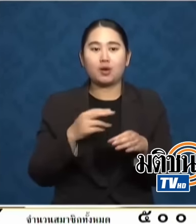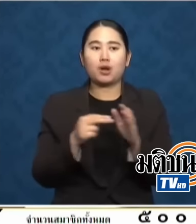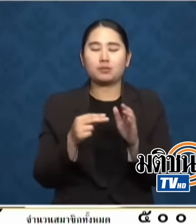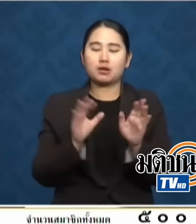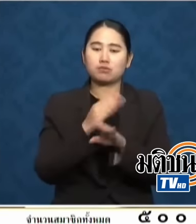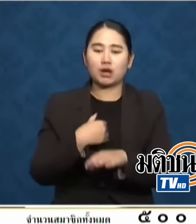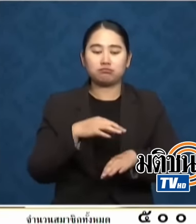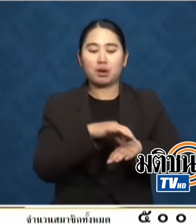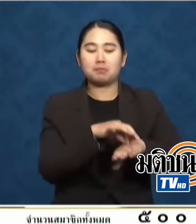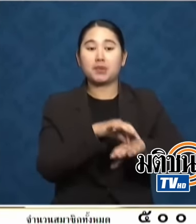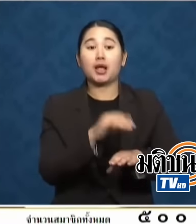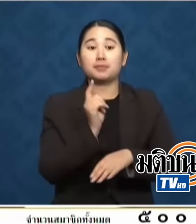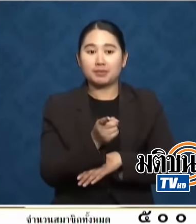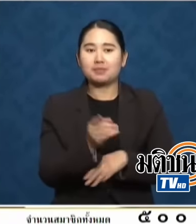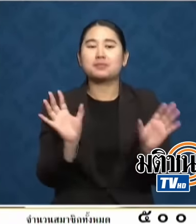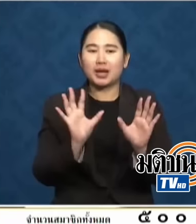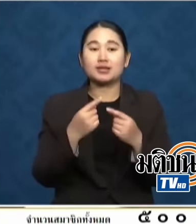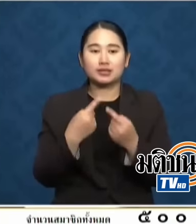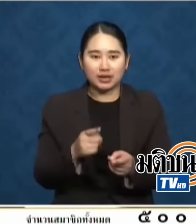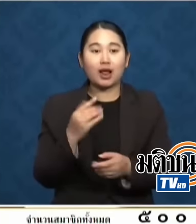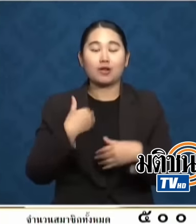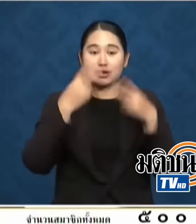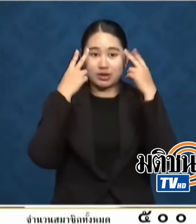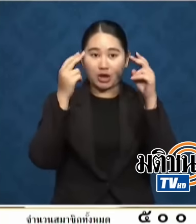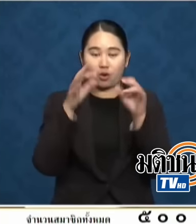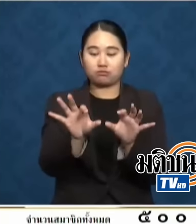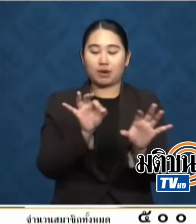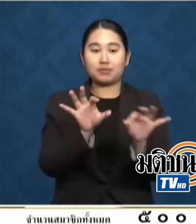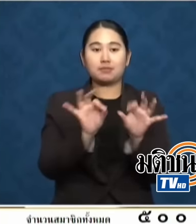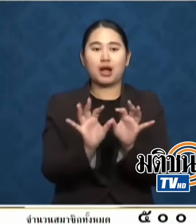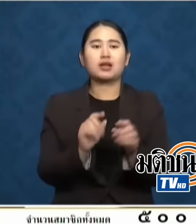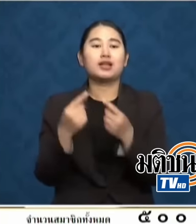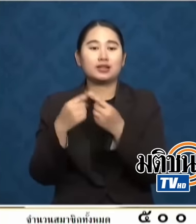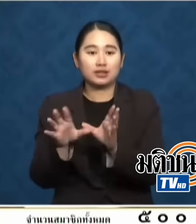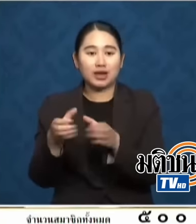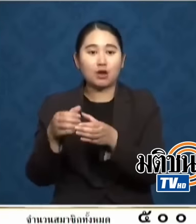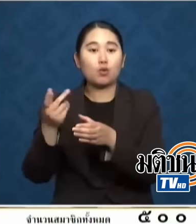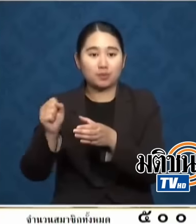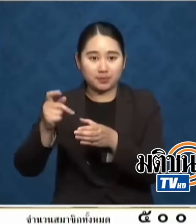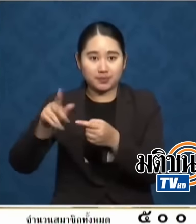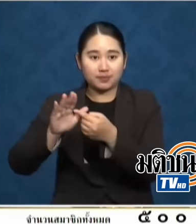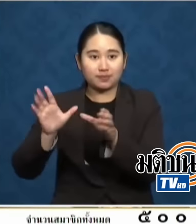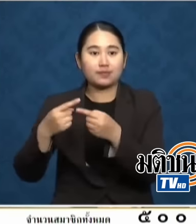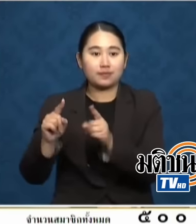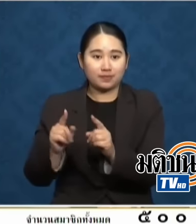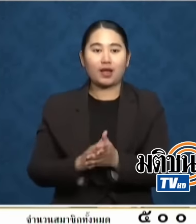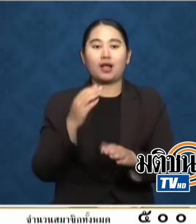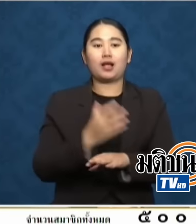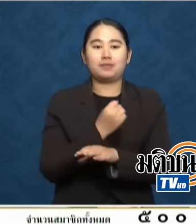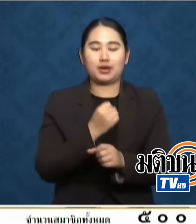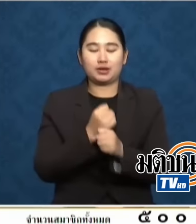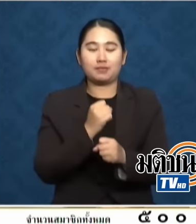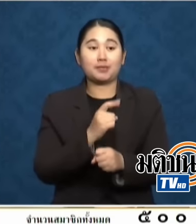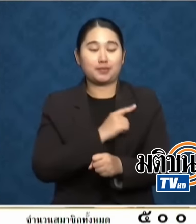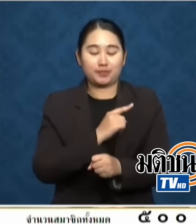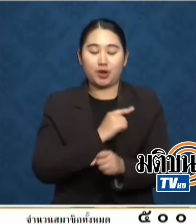ตั้งคนชุดเดิมๆแต่จริงๆคือนายกตั้งไม่ได้มีที่มาเหมือนอย่างสภาที่ปรึกษาและอำนาจก็เหลือเพียงให้คำปรึก